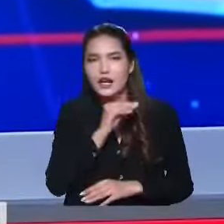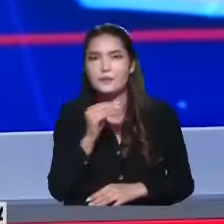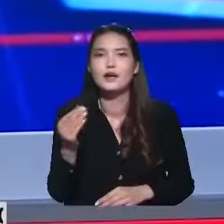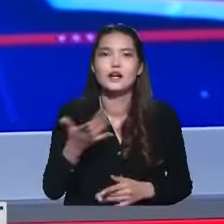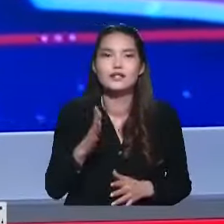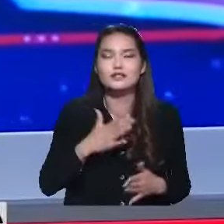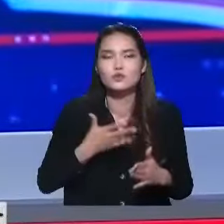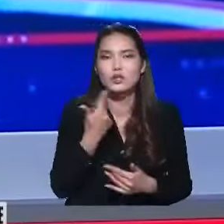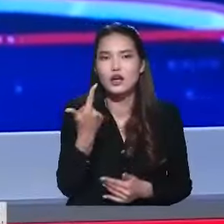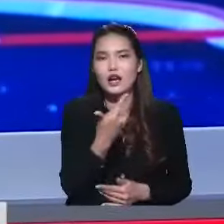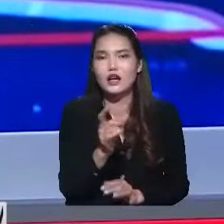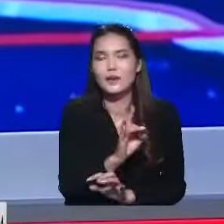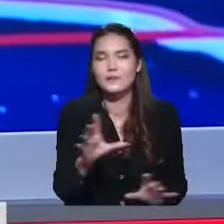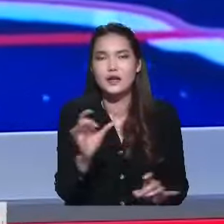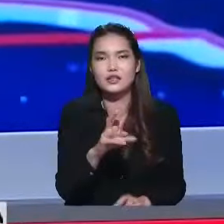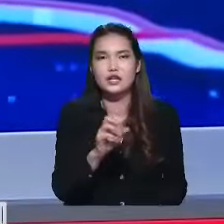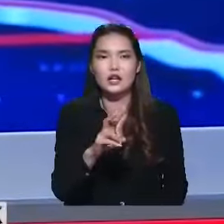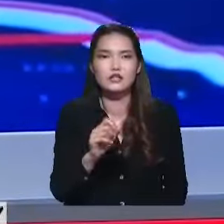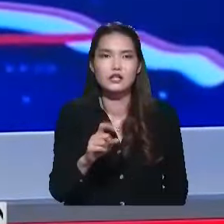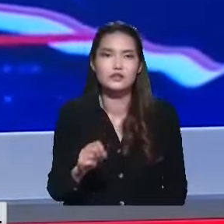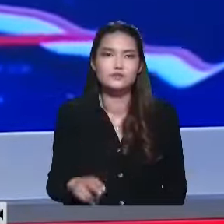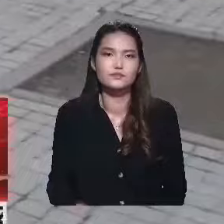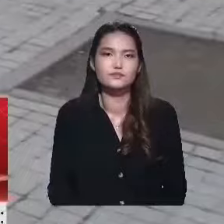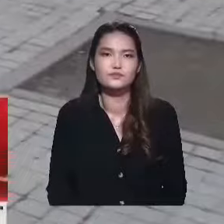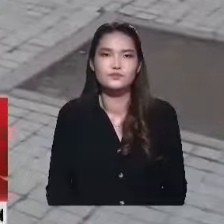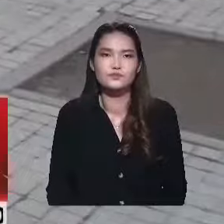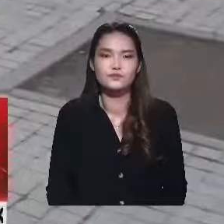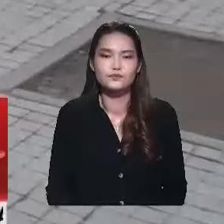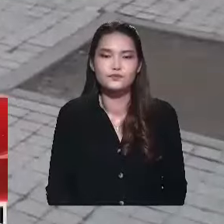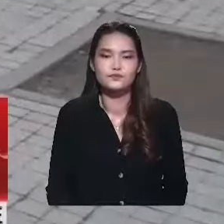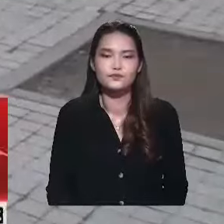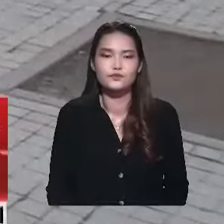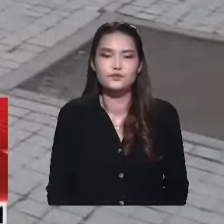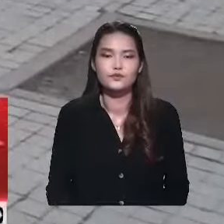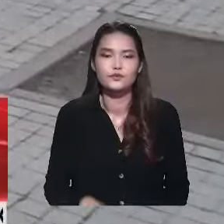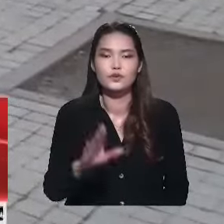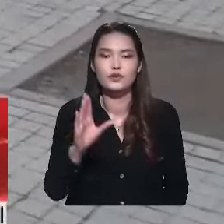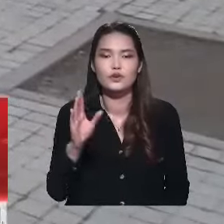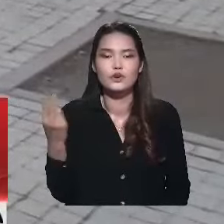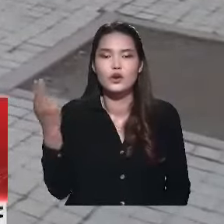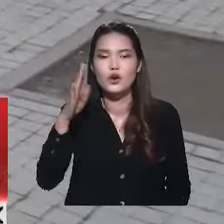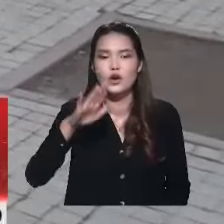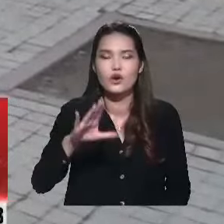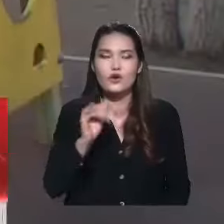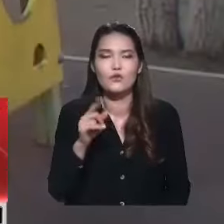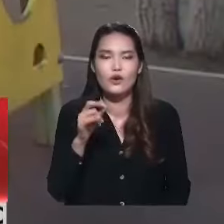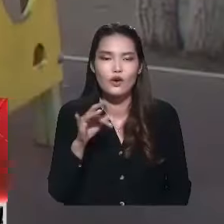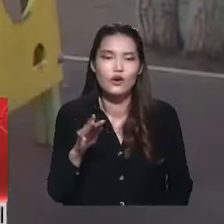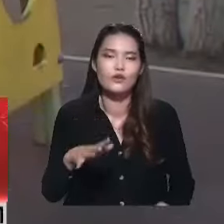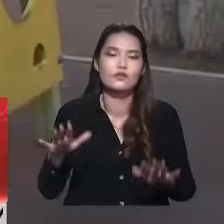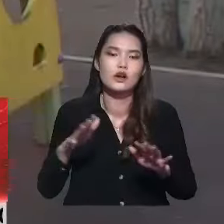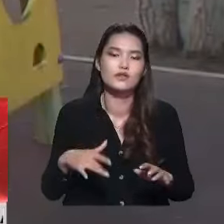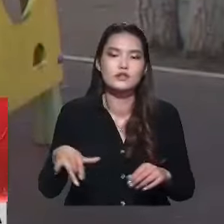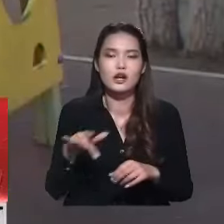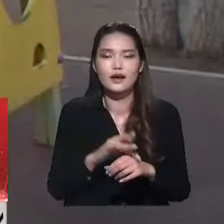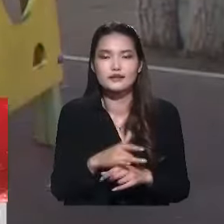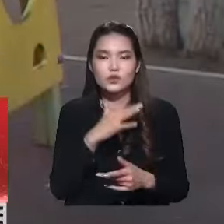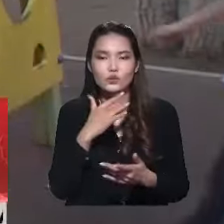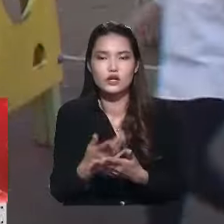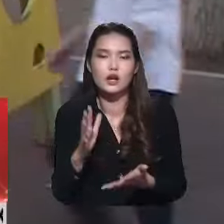нерадивым горожанам, расскажет Алихан Сарыкхазиев. Вандалы в столице не только портят вид главного города страны, но и